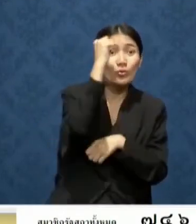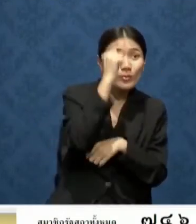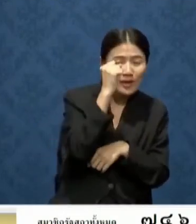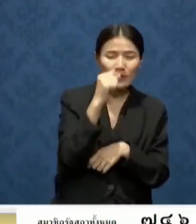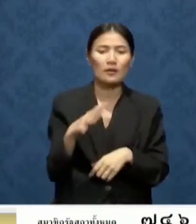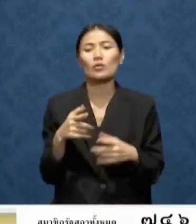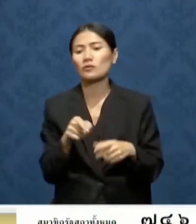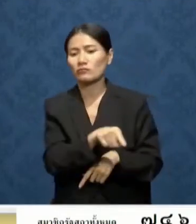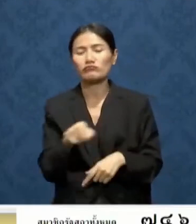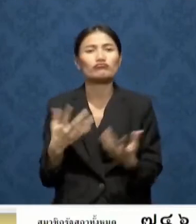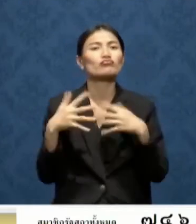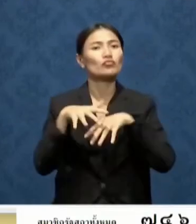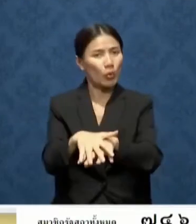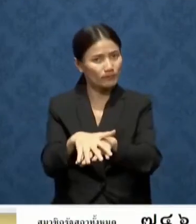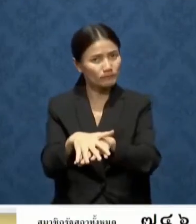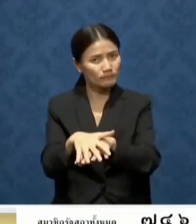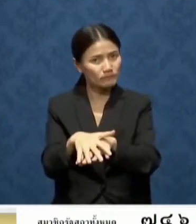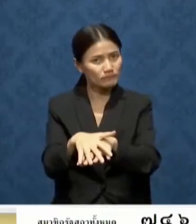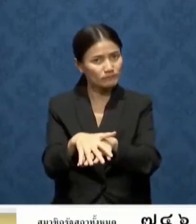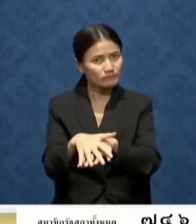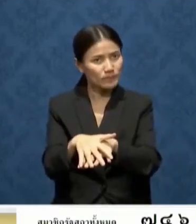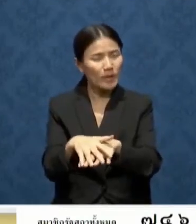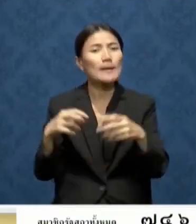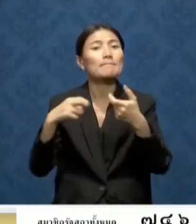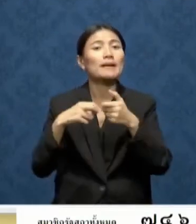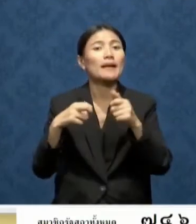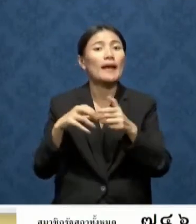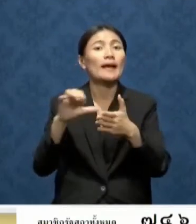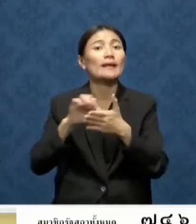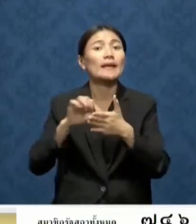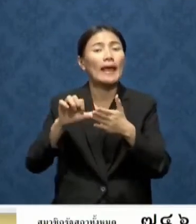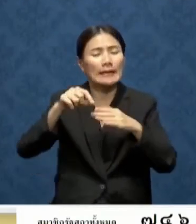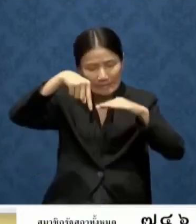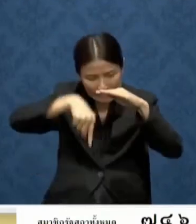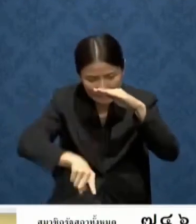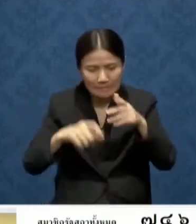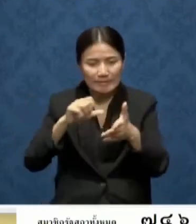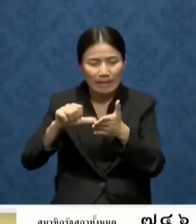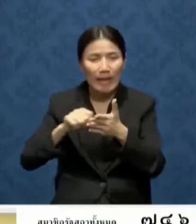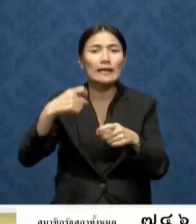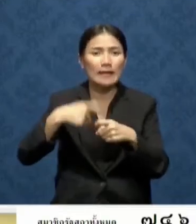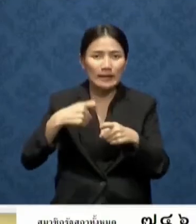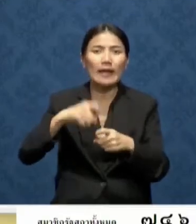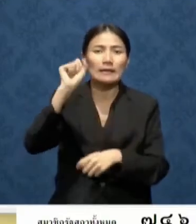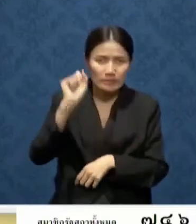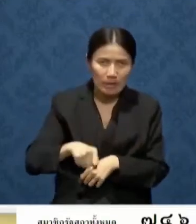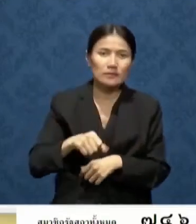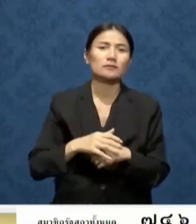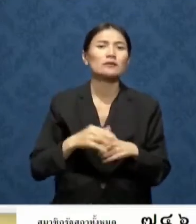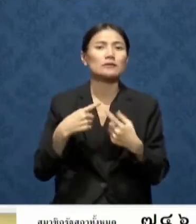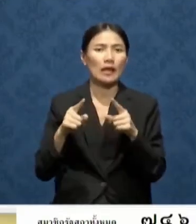นเป็ 1ผมทราบดีนะครัวาการแก้ไขปัหาเชิงโครงสรางเนี่ยมันยากมใช้เวลาแต่ตองทำ